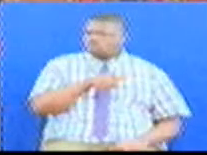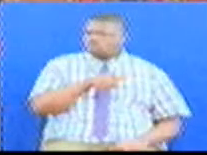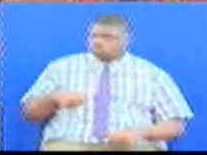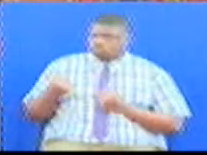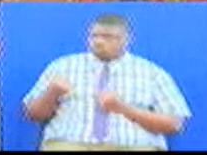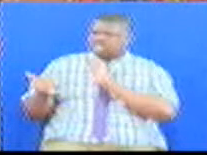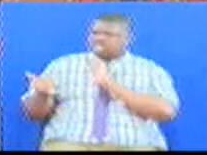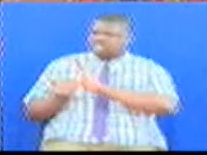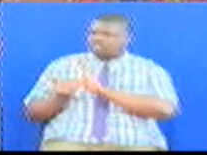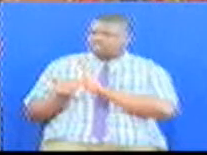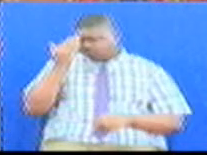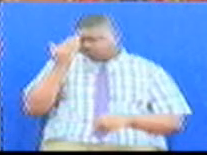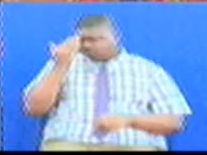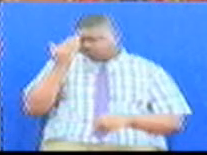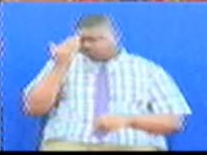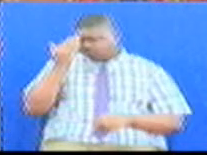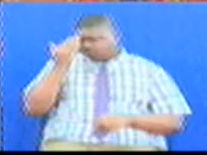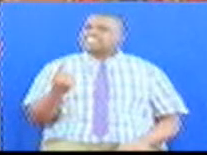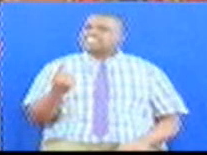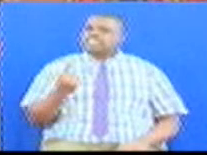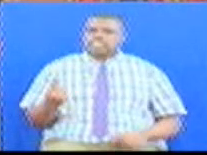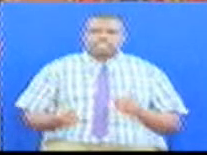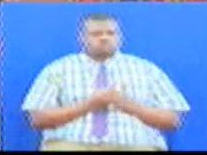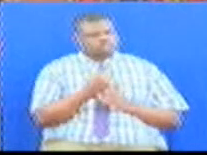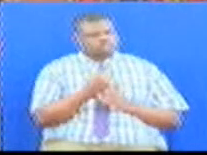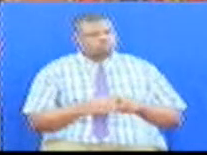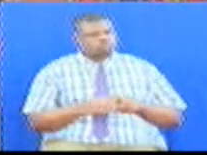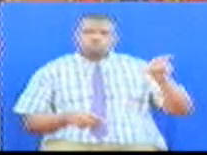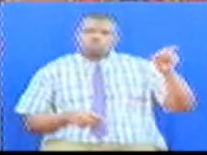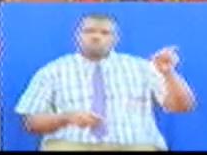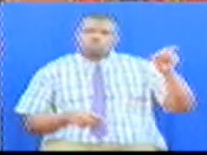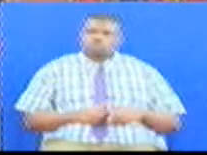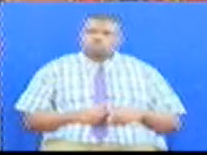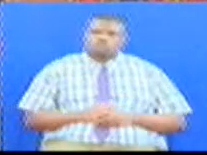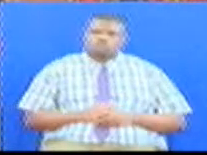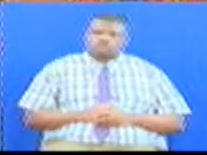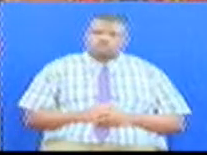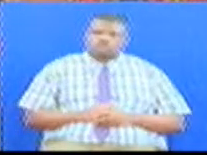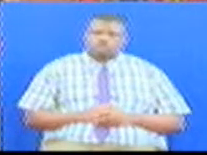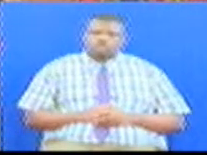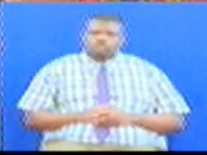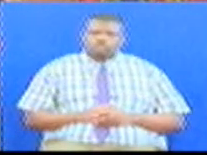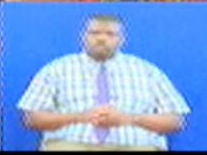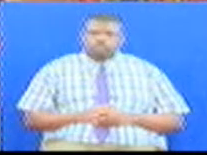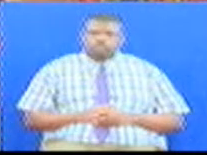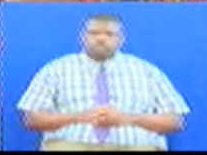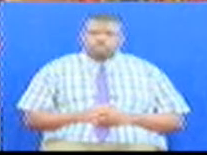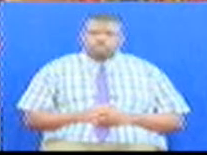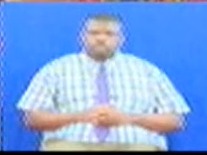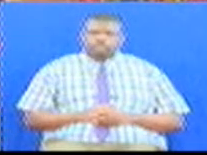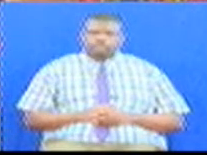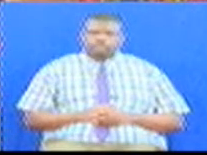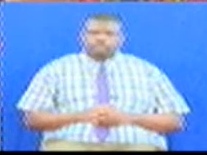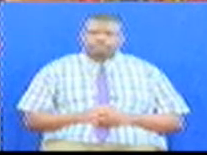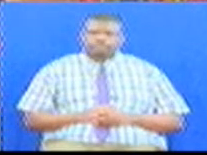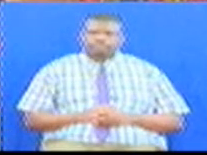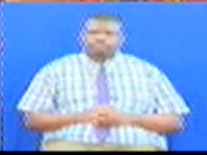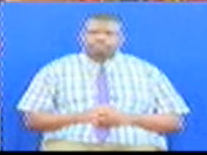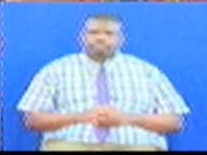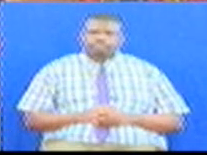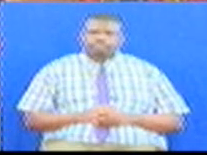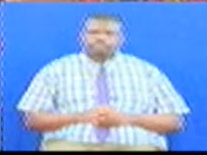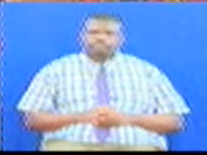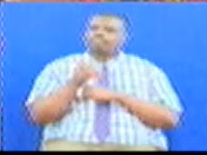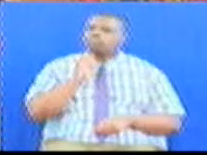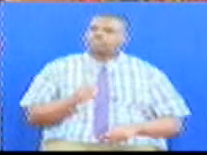tuweze kujua nini kinachokwenda kutokea huko. Lakini pia mheshimiwa Naibu Speaker, kuna